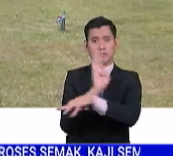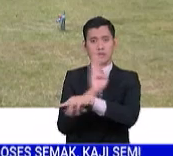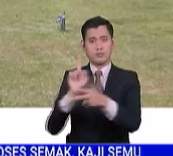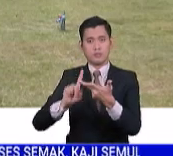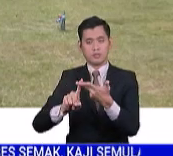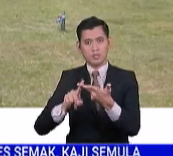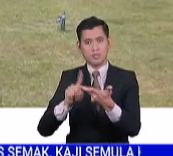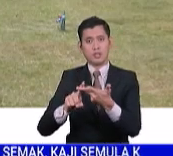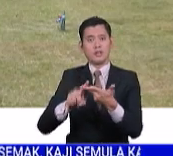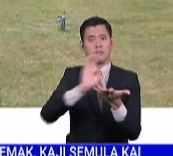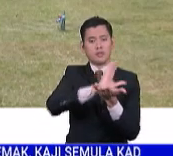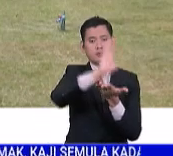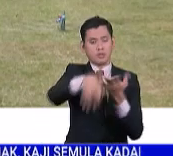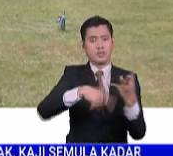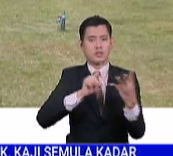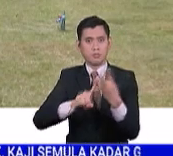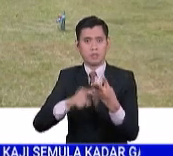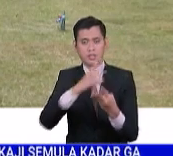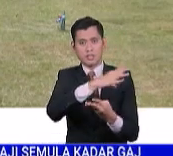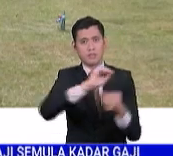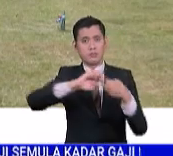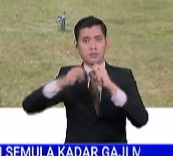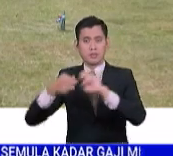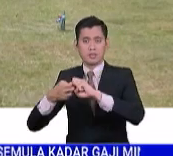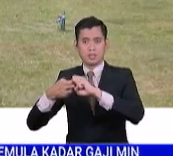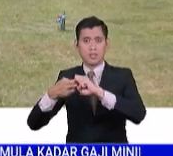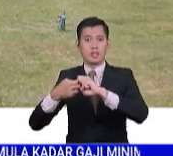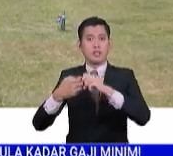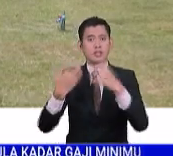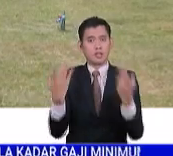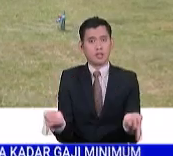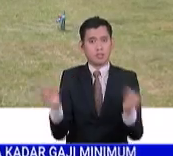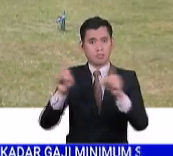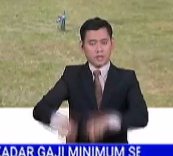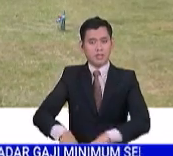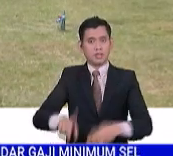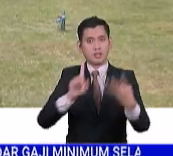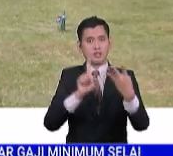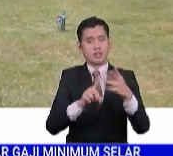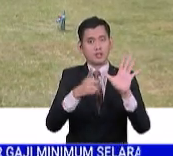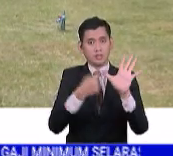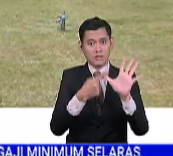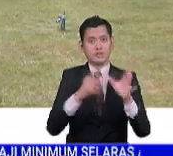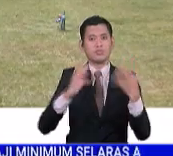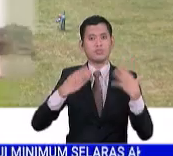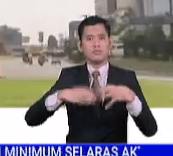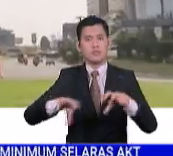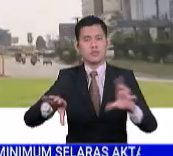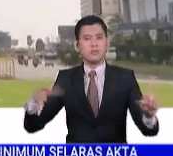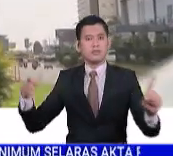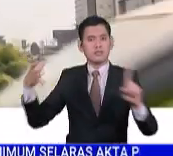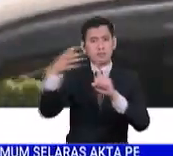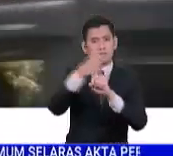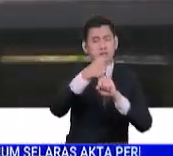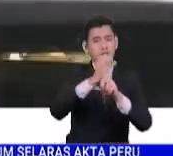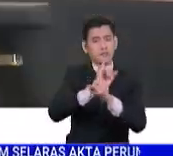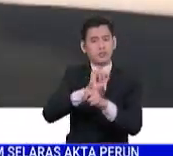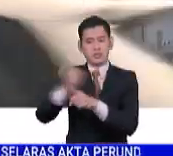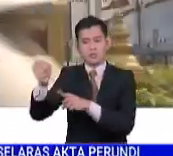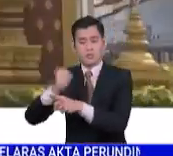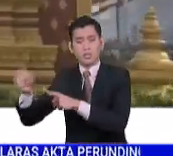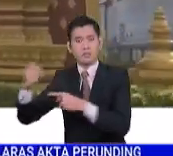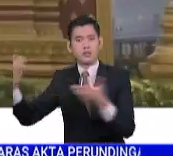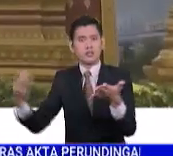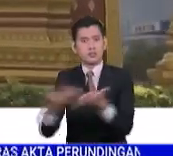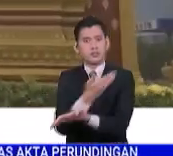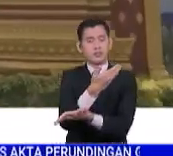dan pelaporan community serta isu serantau juga meneror ke sektor-sektor baru menurut